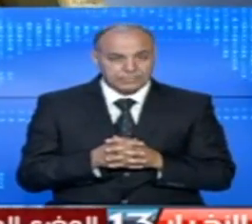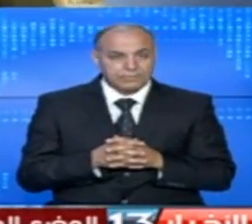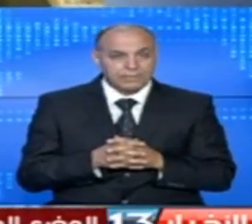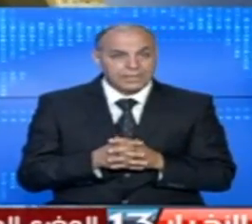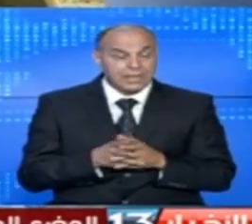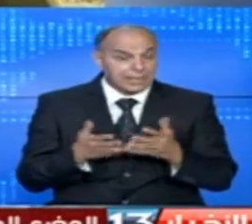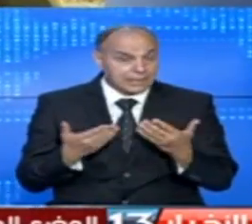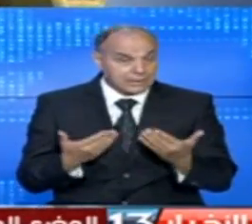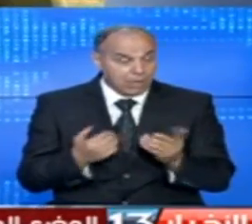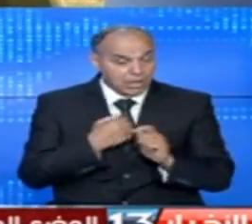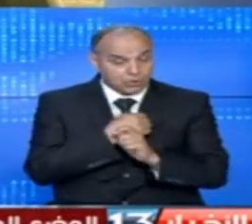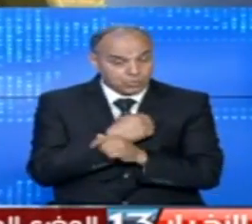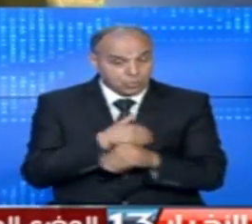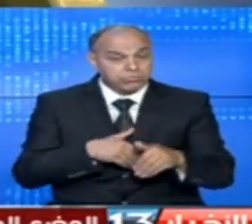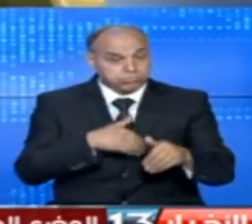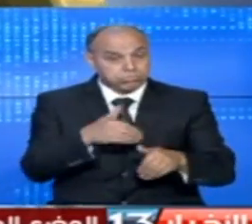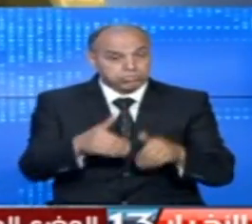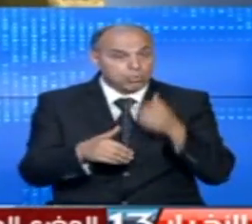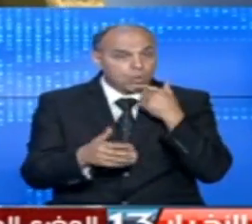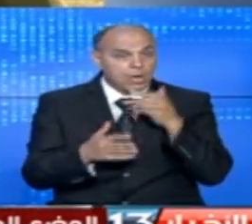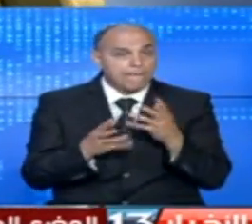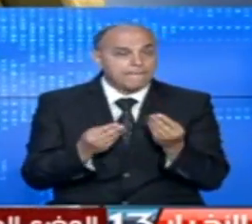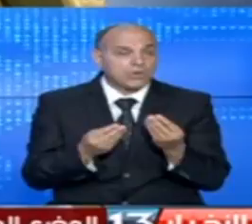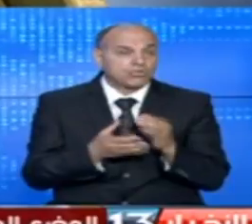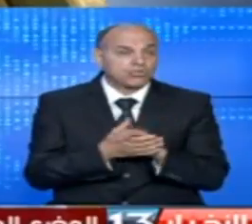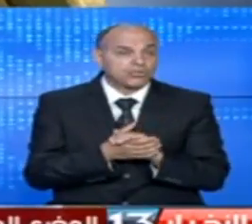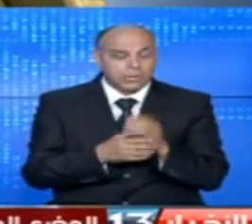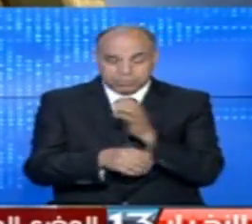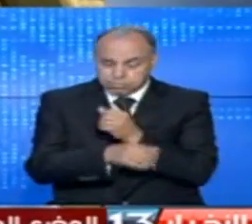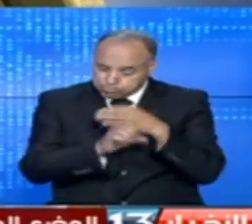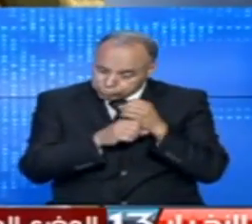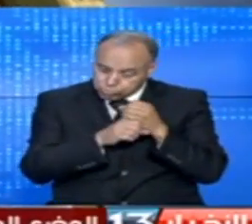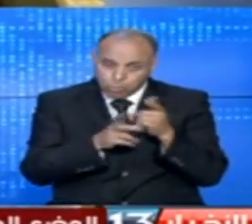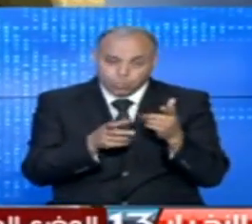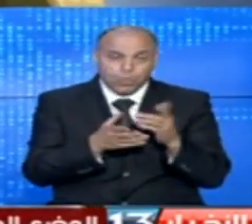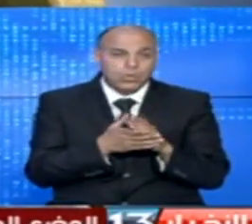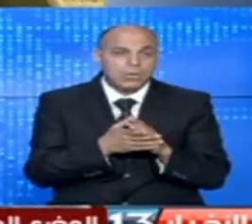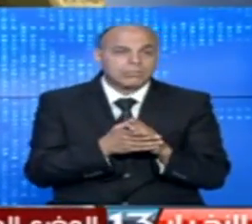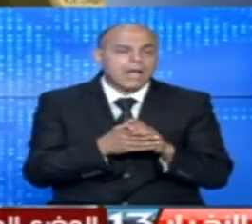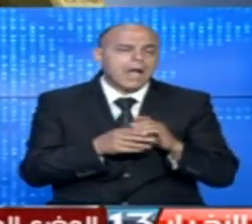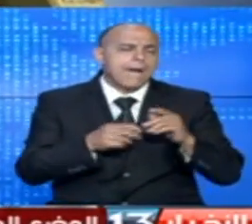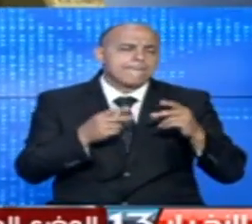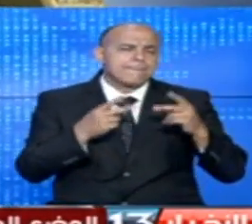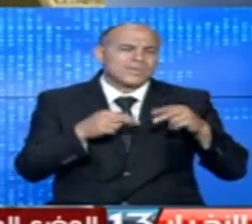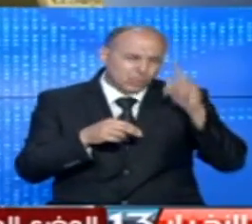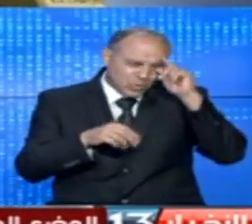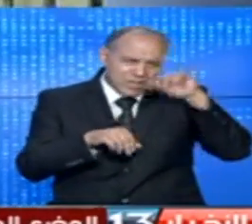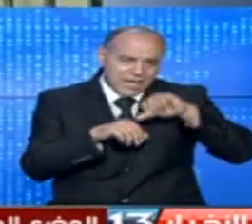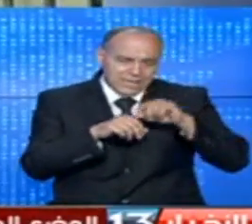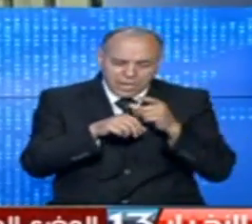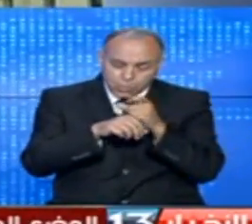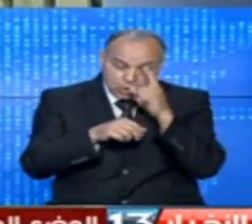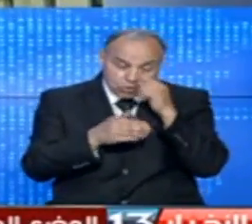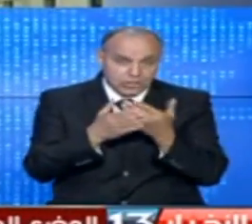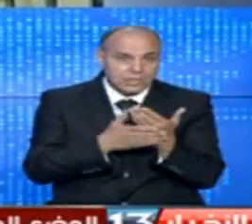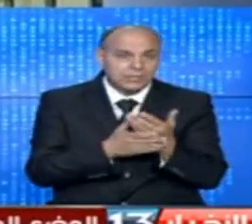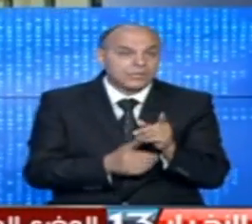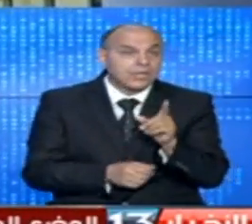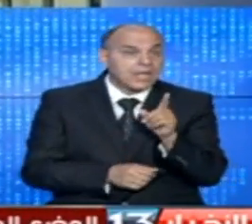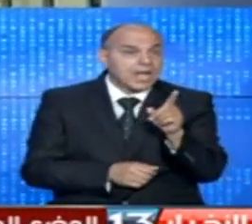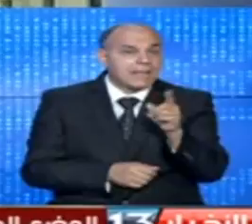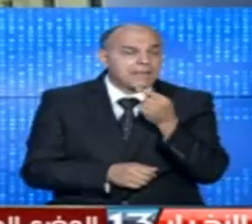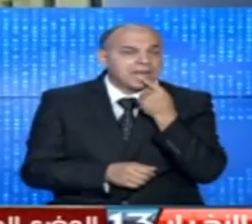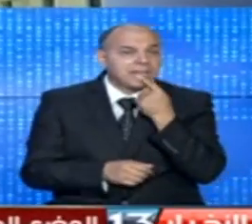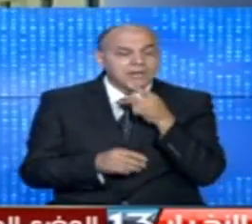ابتداء من هذا الأسبوع باش نبداو نبعثوا في كثير من التحاليل لستي باستور للتعرف على هذه السلالة. وبخصوص